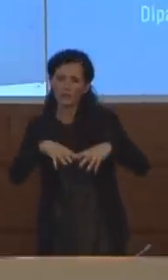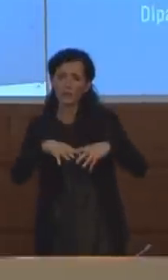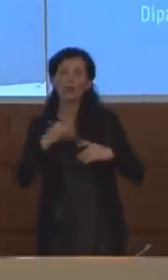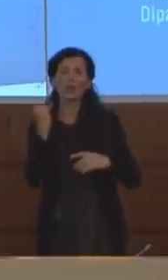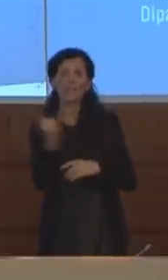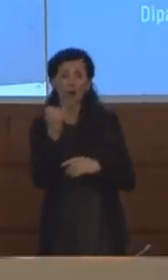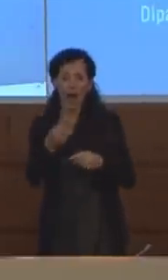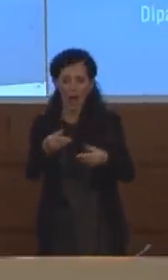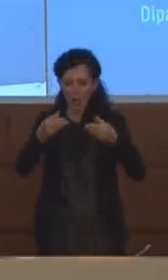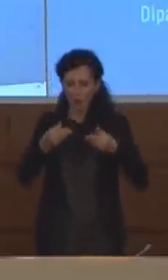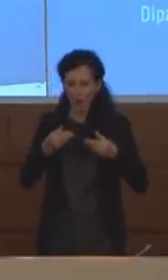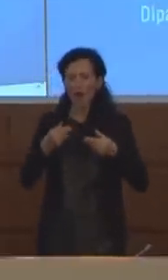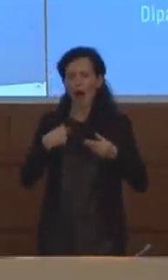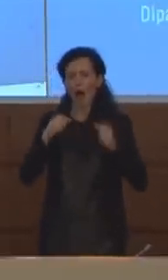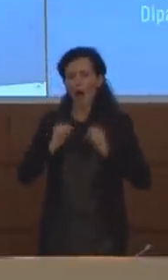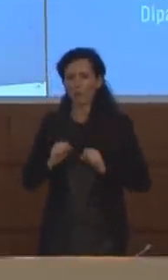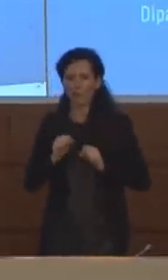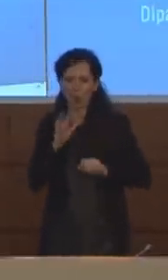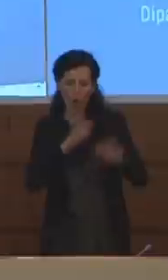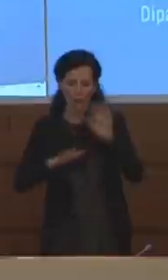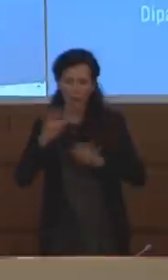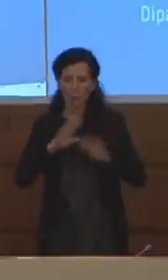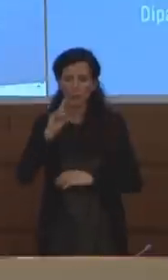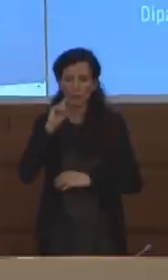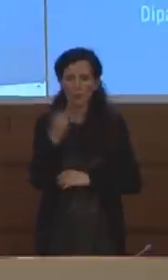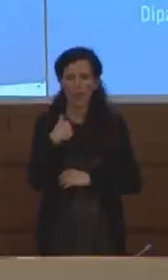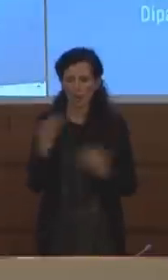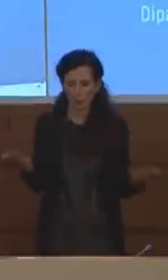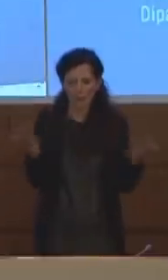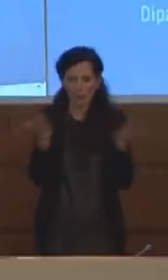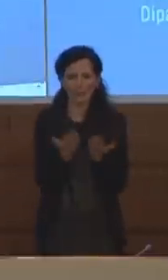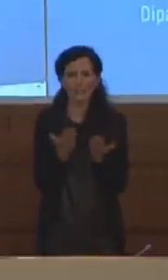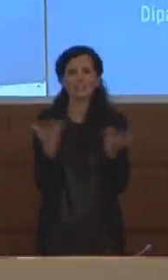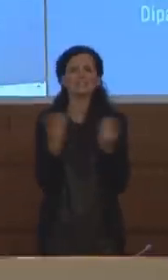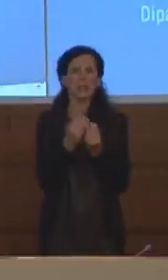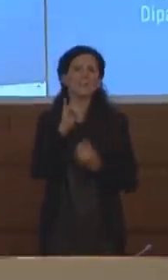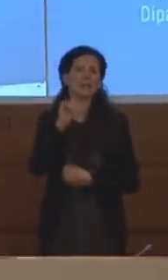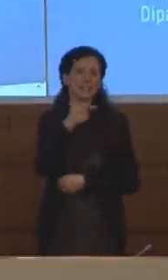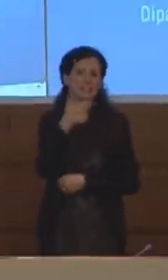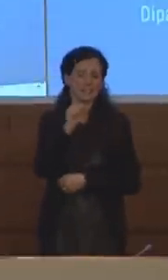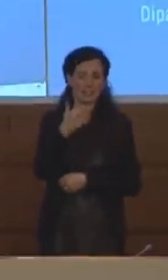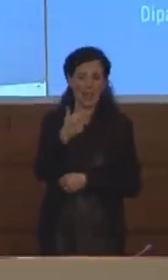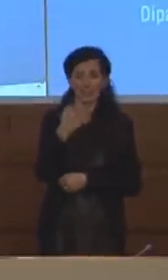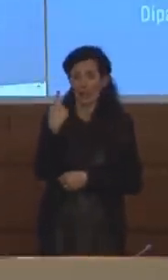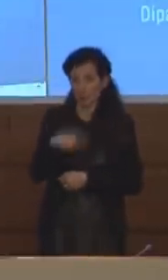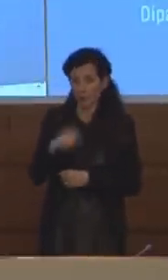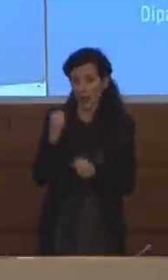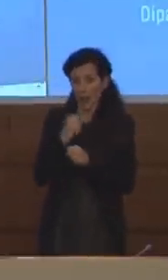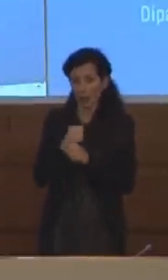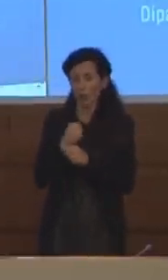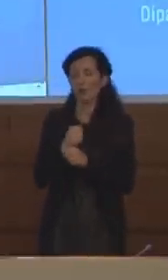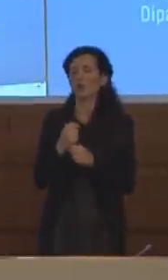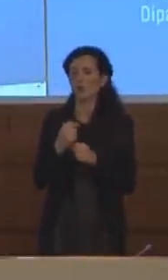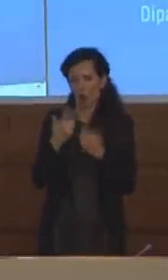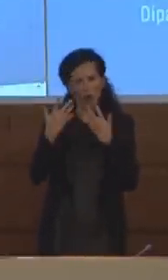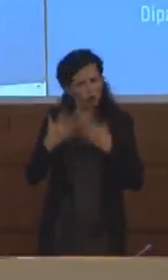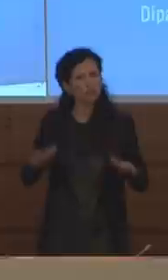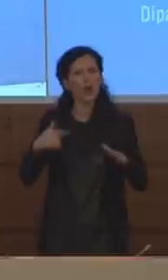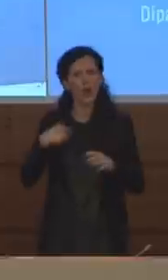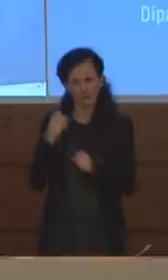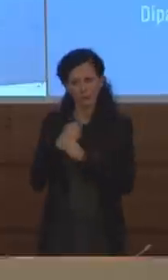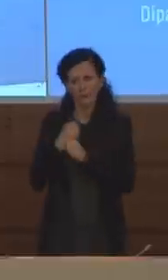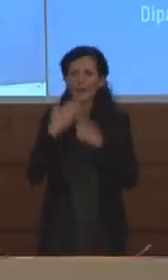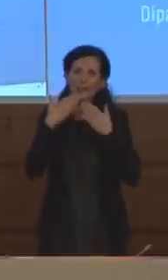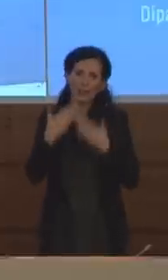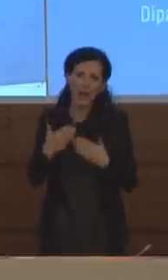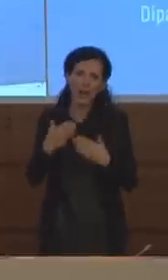dati a livello nazionale occorre armonizzare questi due dati contiamo di farlo stiamo facendo anzi devo ringraziare anche istat sul presidente